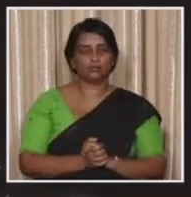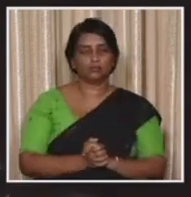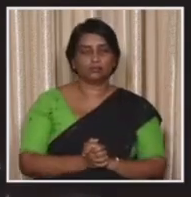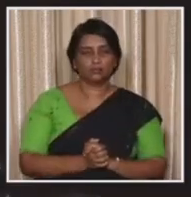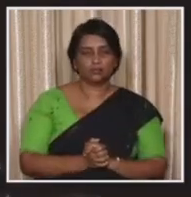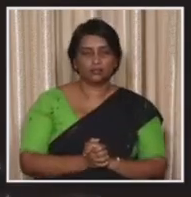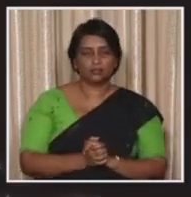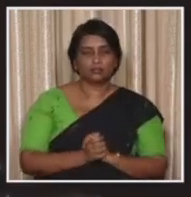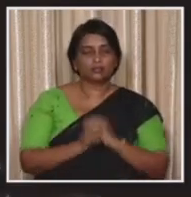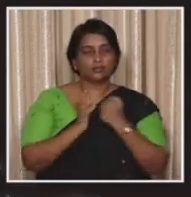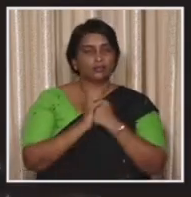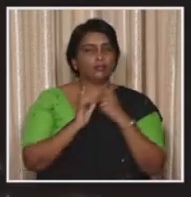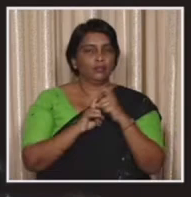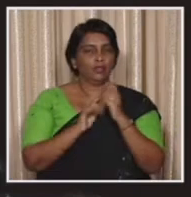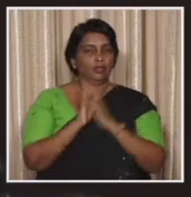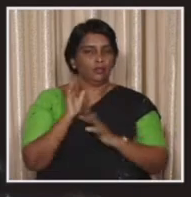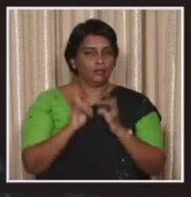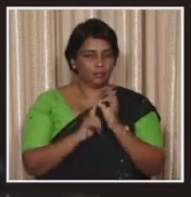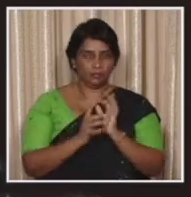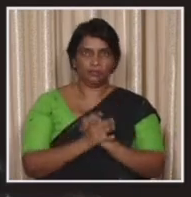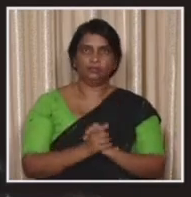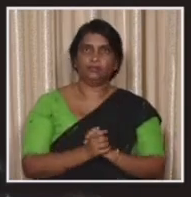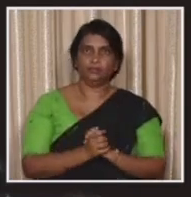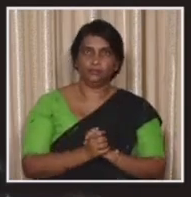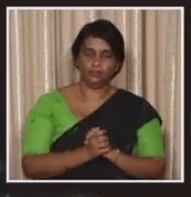ගරුමන්තුම ඊළඟට ගරු දිලුම මමුණගම ඇමතුමා